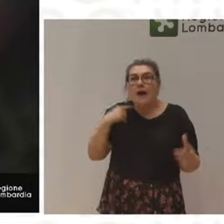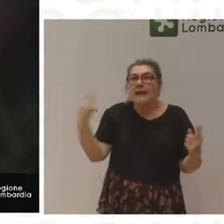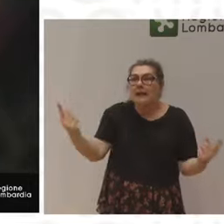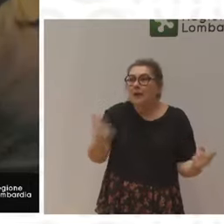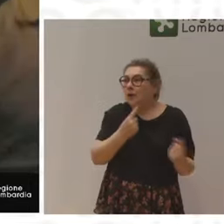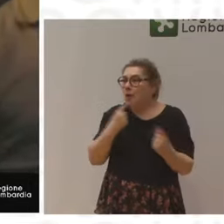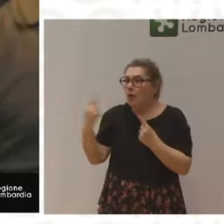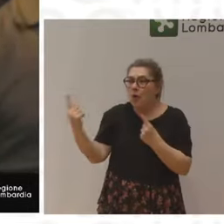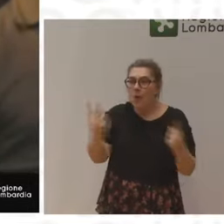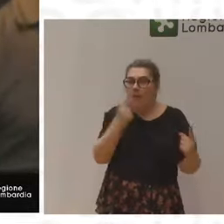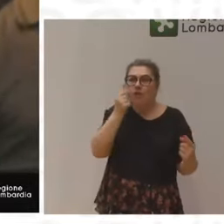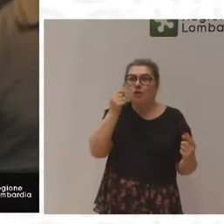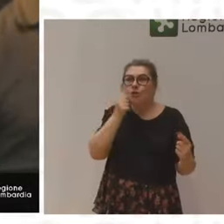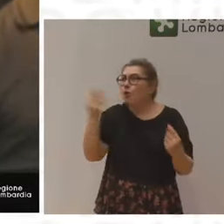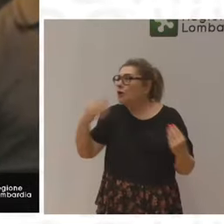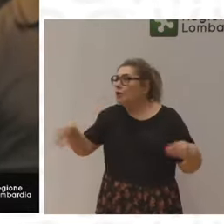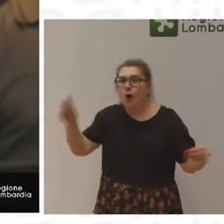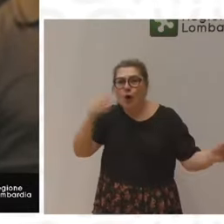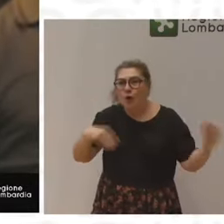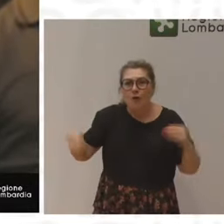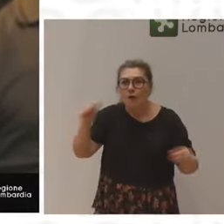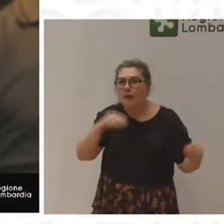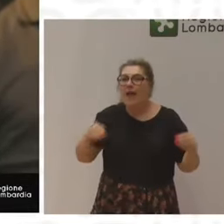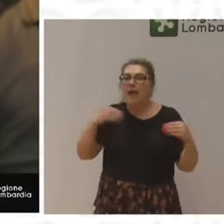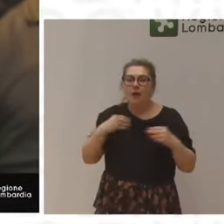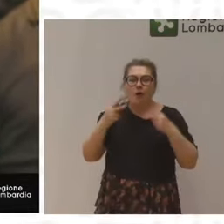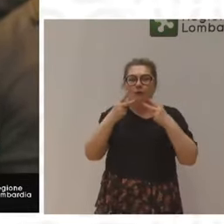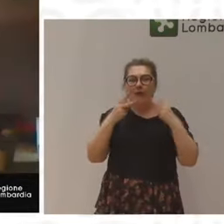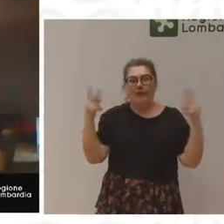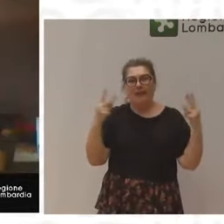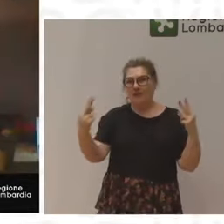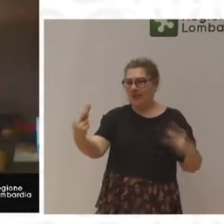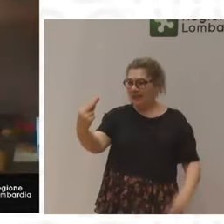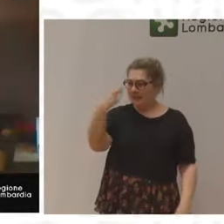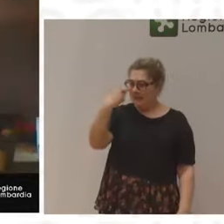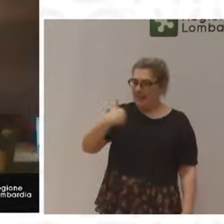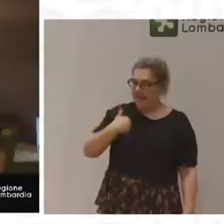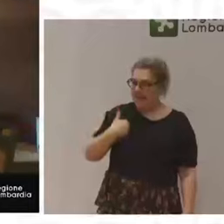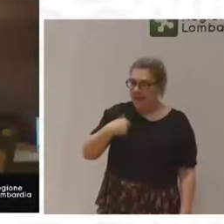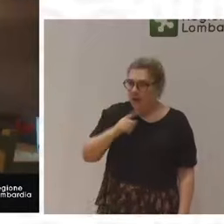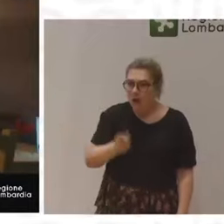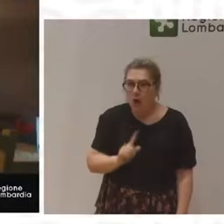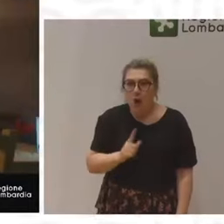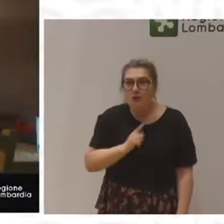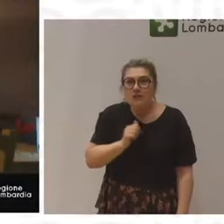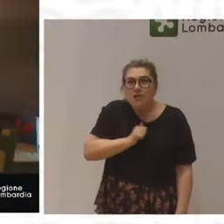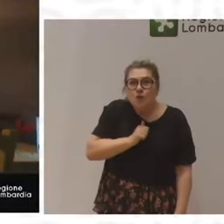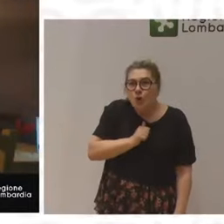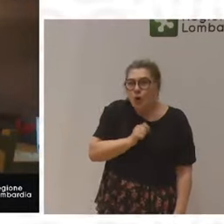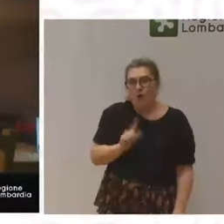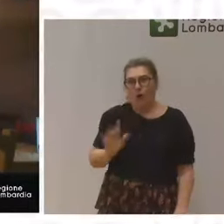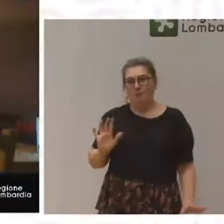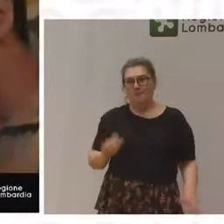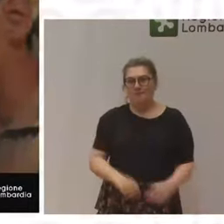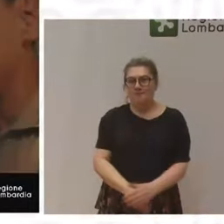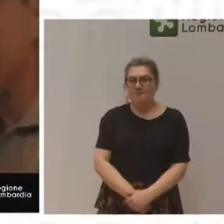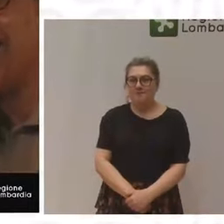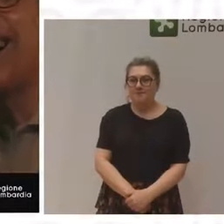i miei genitori, sono felice di vedere che non sono solo.